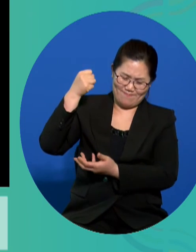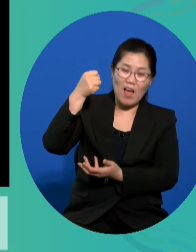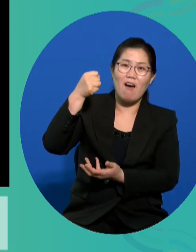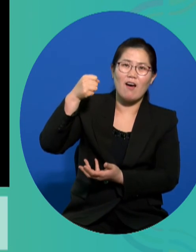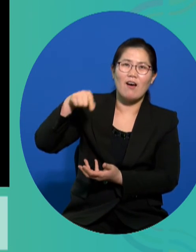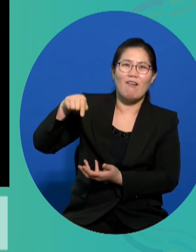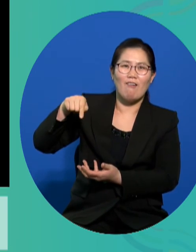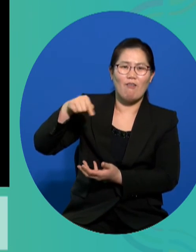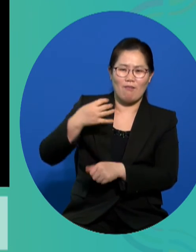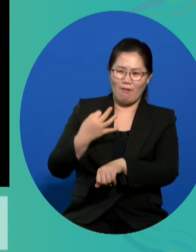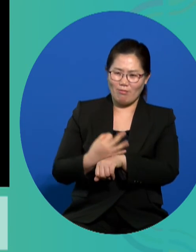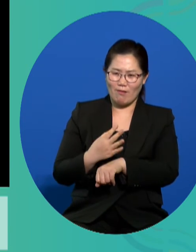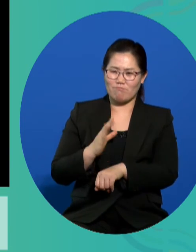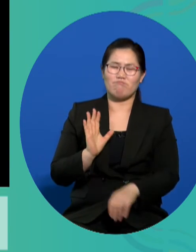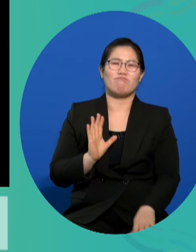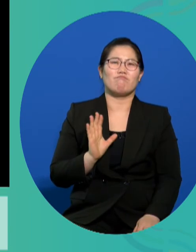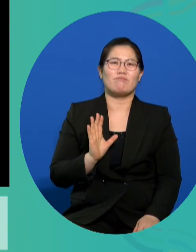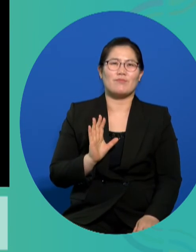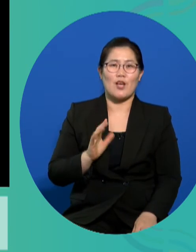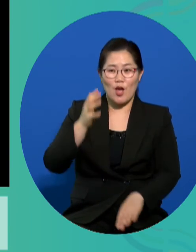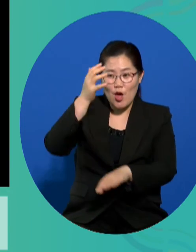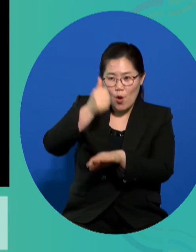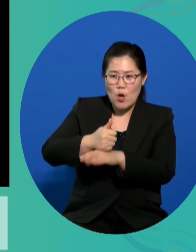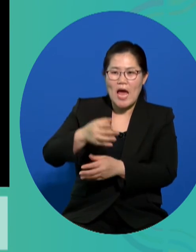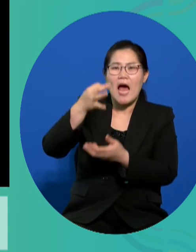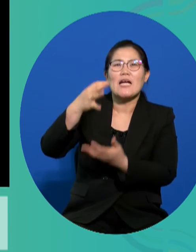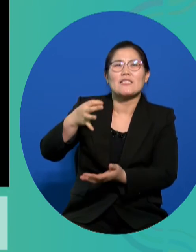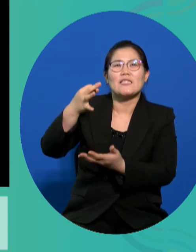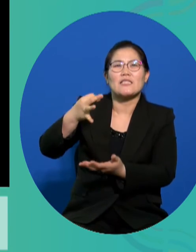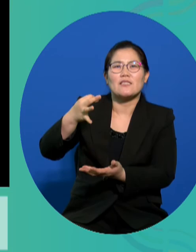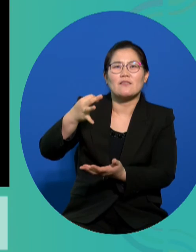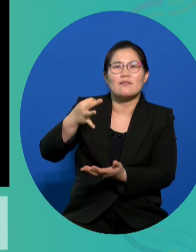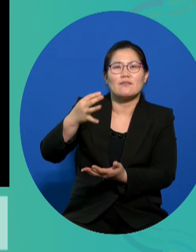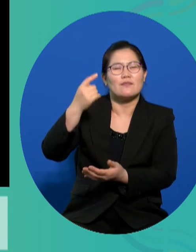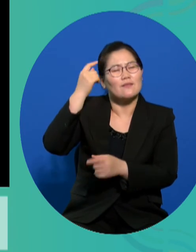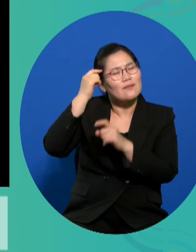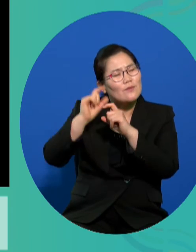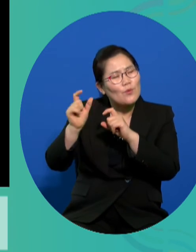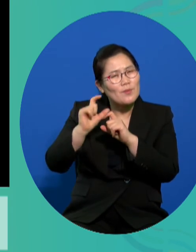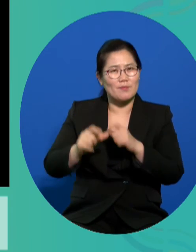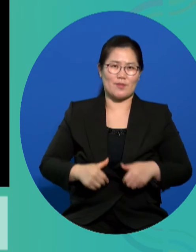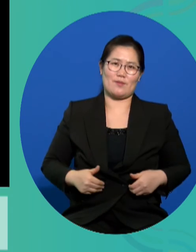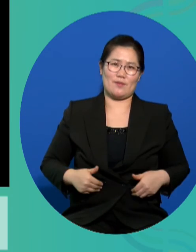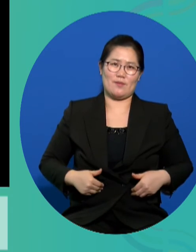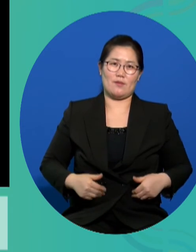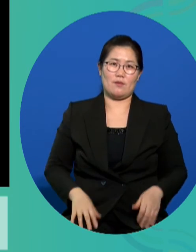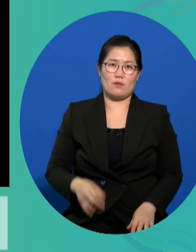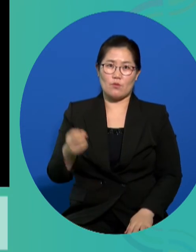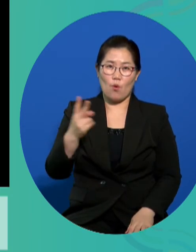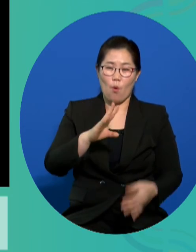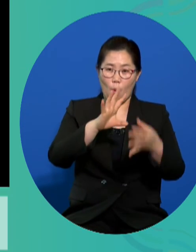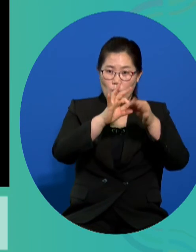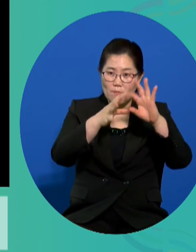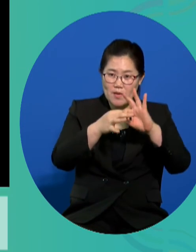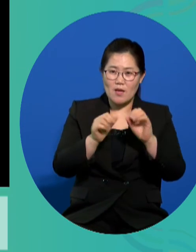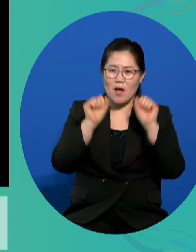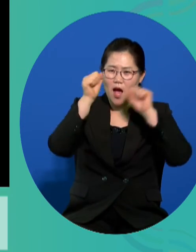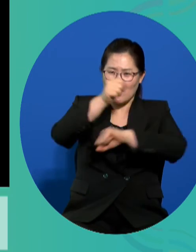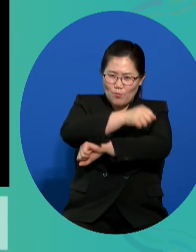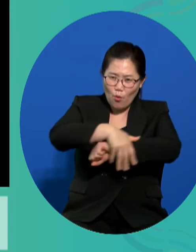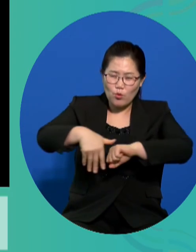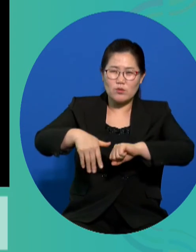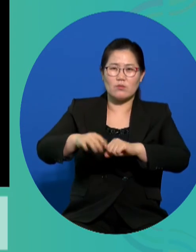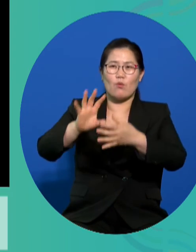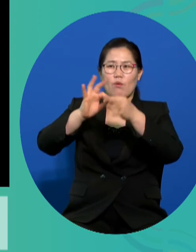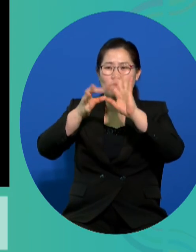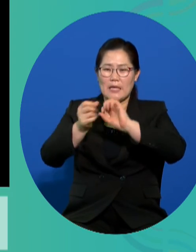이게 궁극적으로는 가치를 창출해야 된다. 그리고 스포츠 유산입니다. 올림픽도 스포츠거든요. IOC도 스포츠고 IPC도